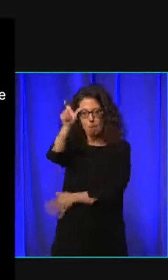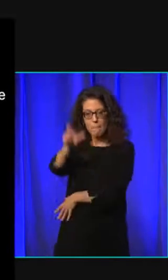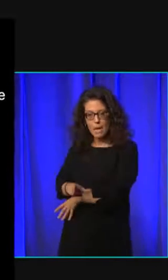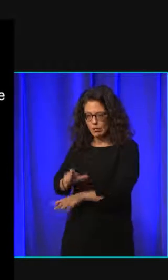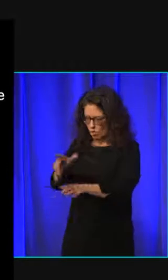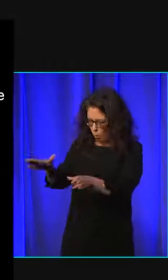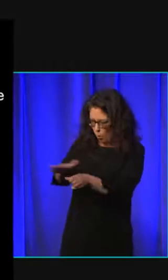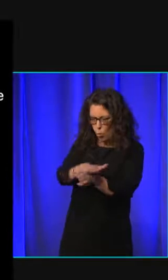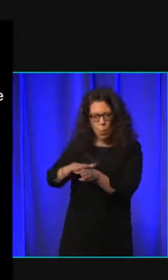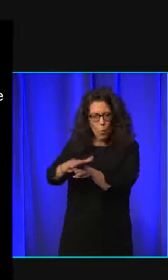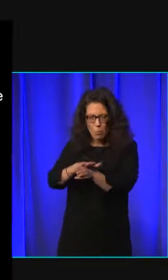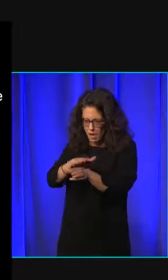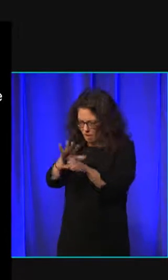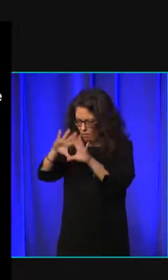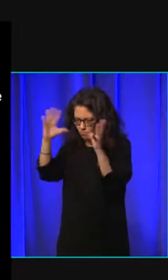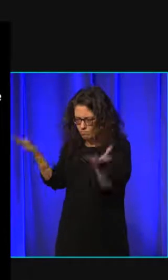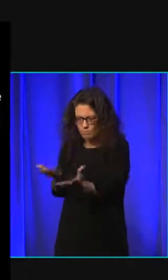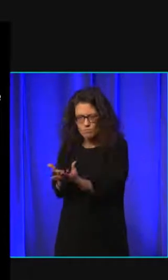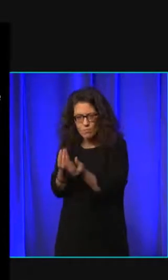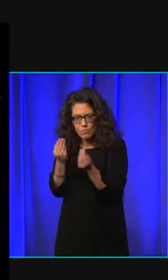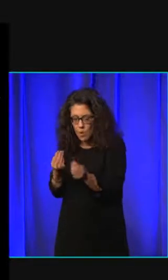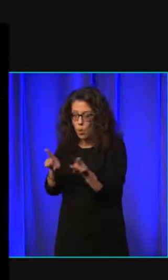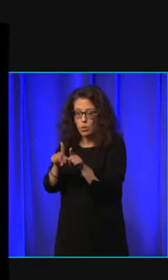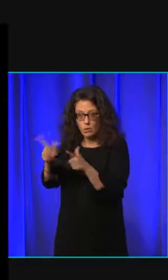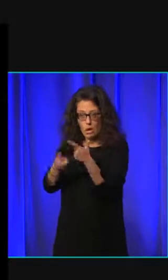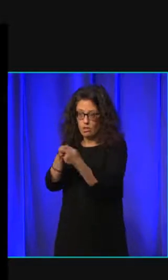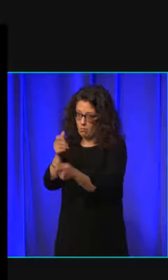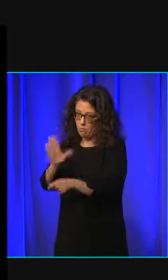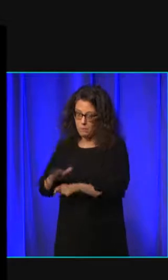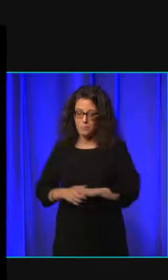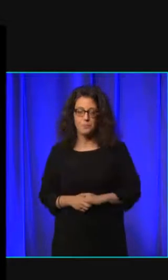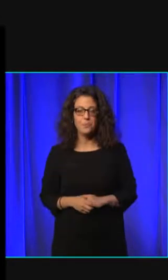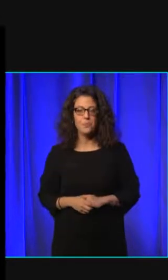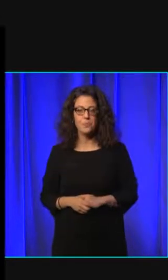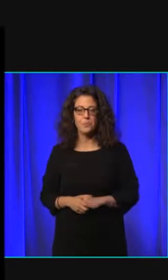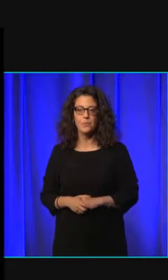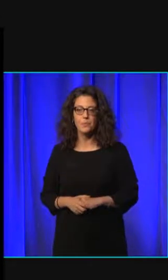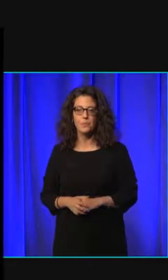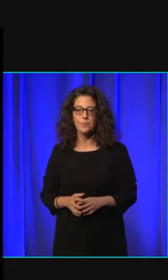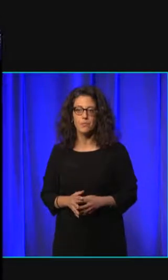dans son individualité et avec sa singularité.